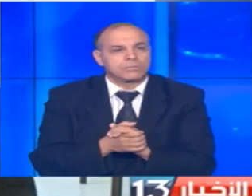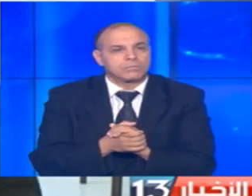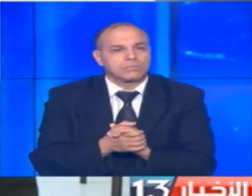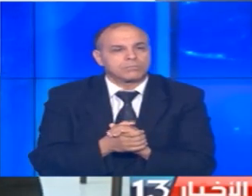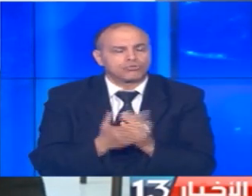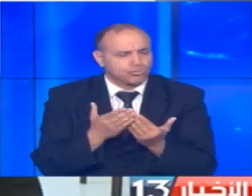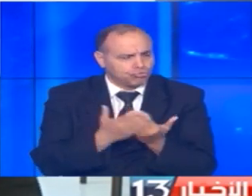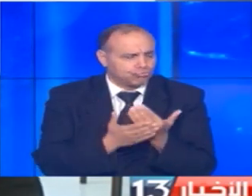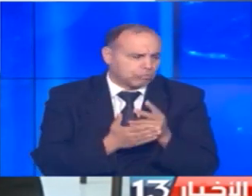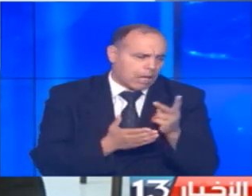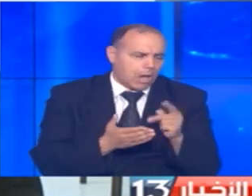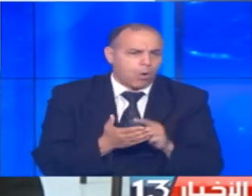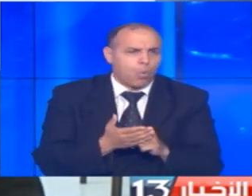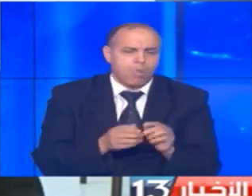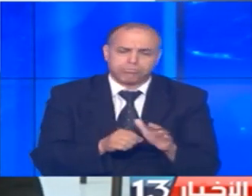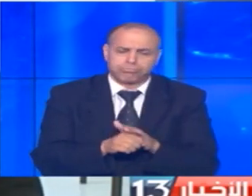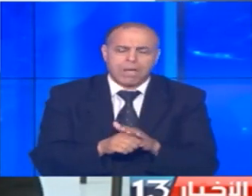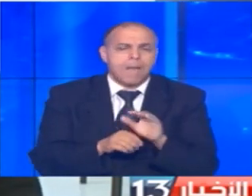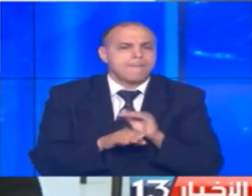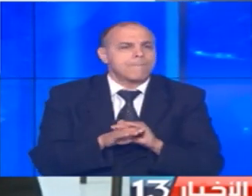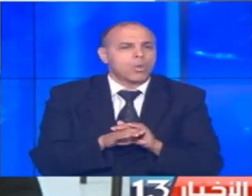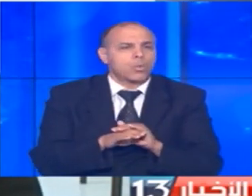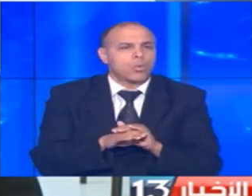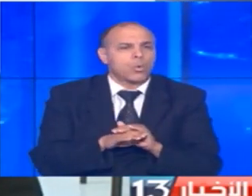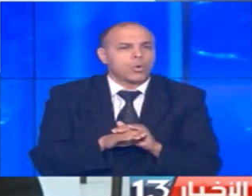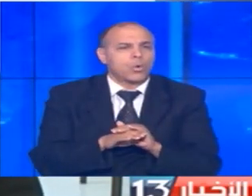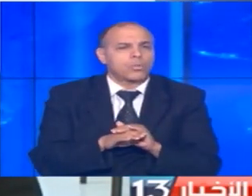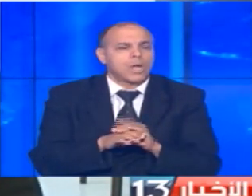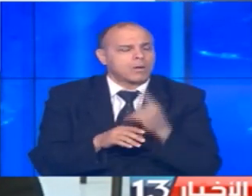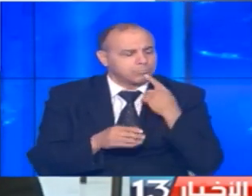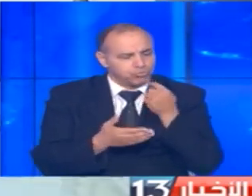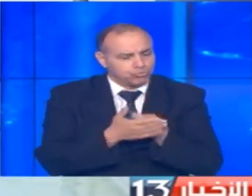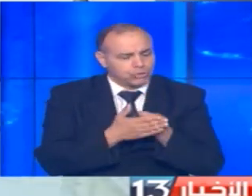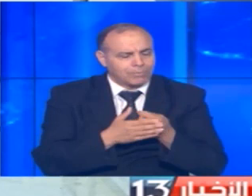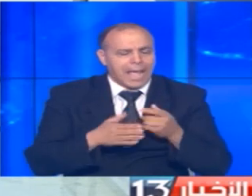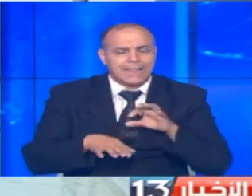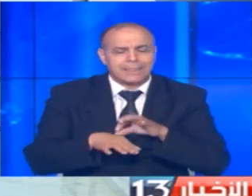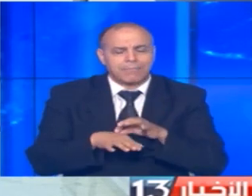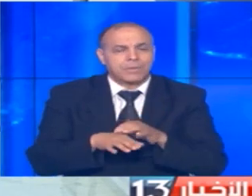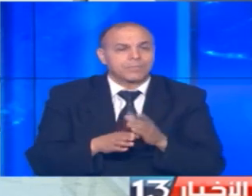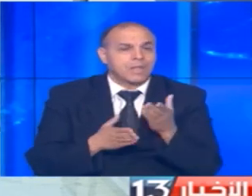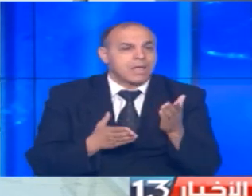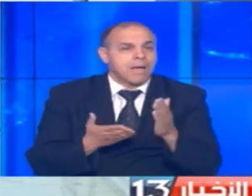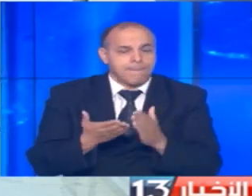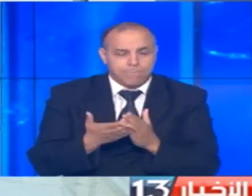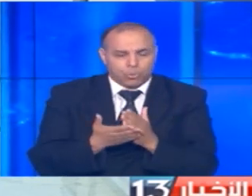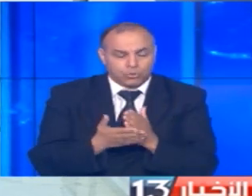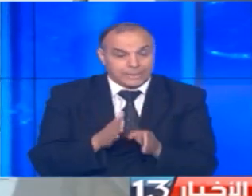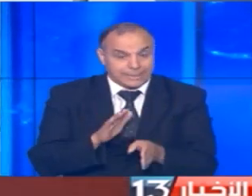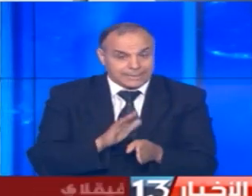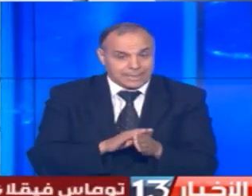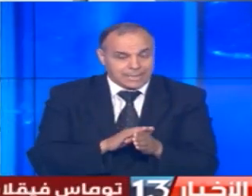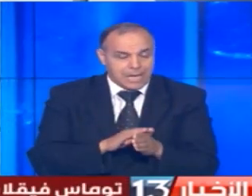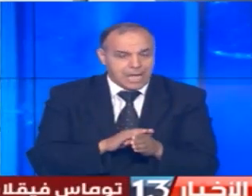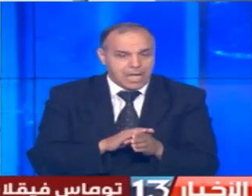متجددة وجديدة وشاملة حول المستلزمات الطبية. هو مشروع انطلق منذ